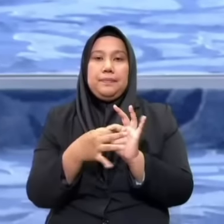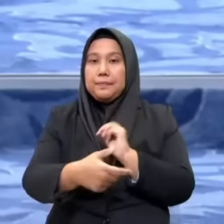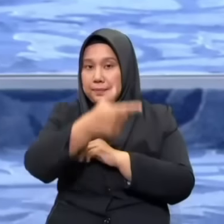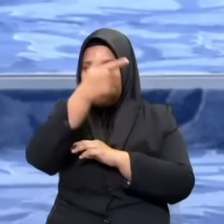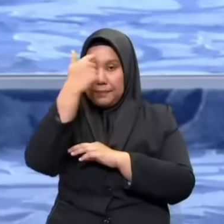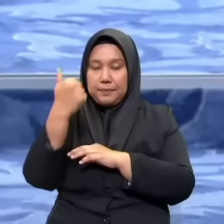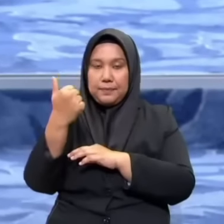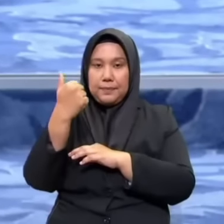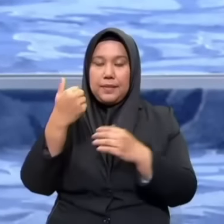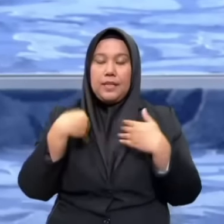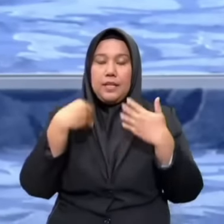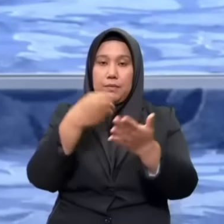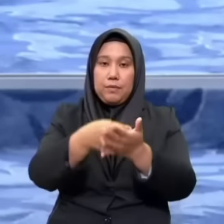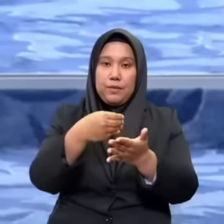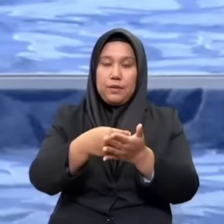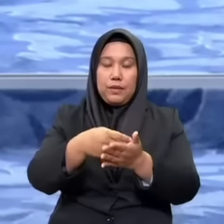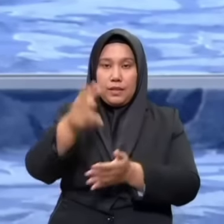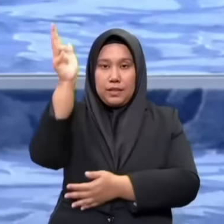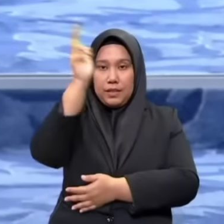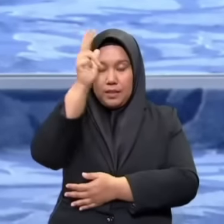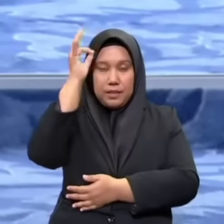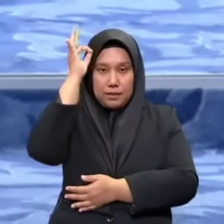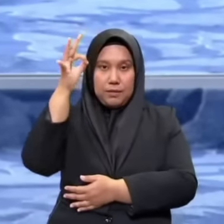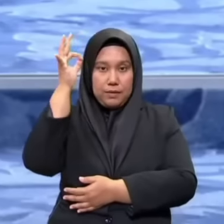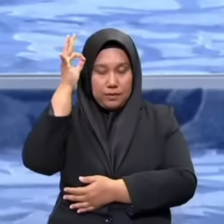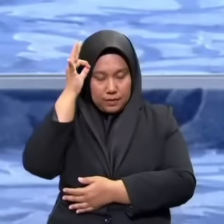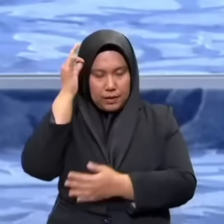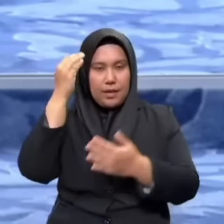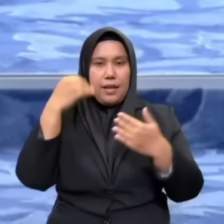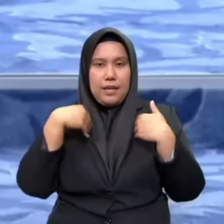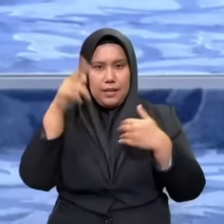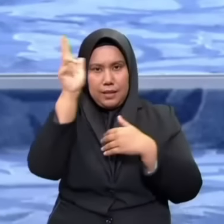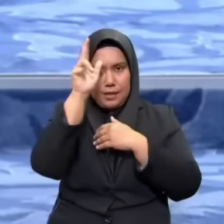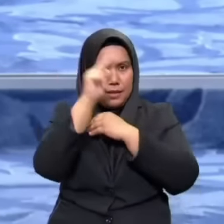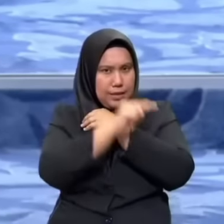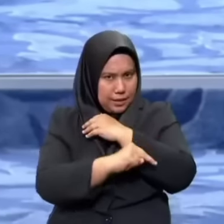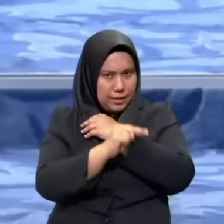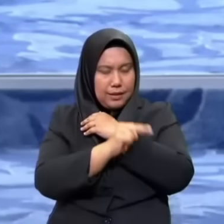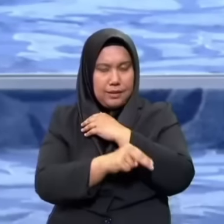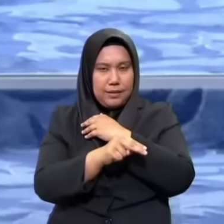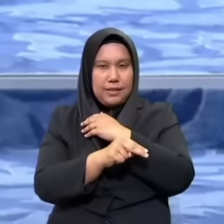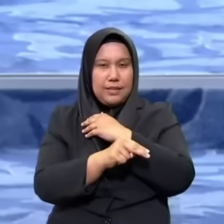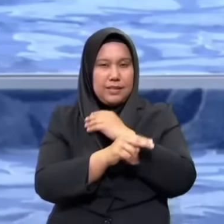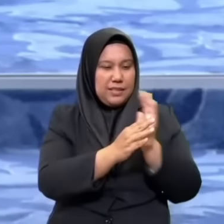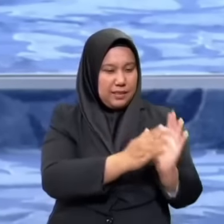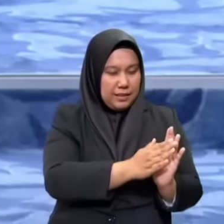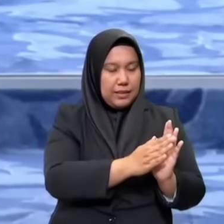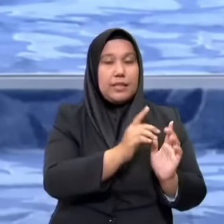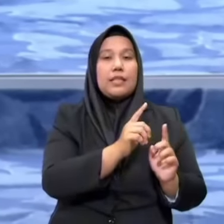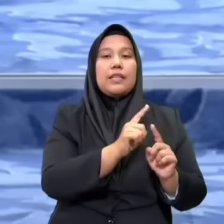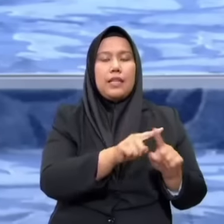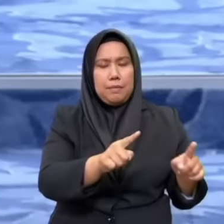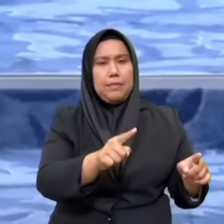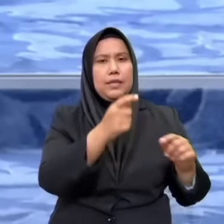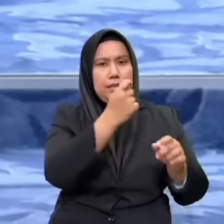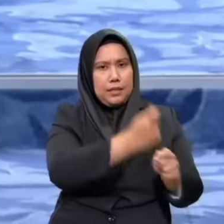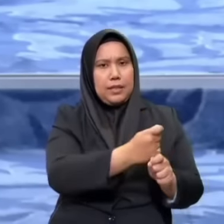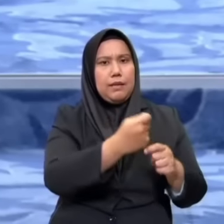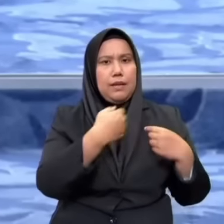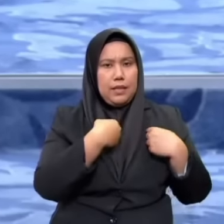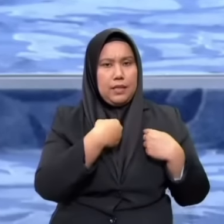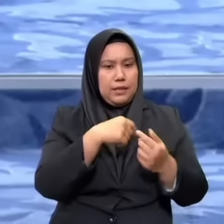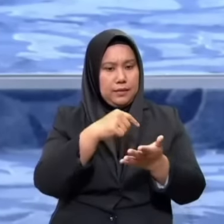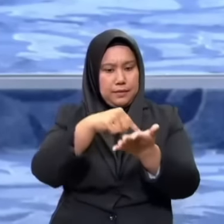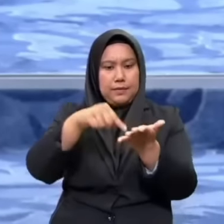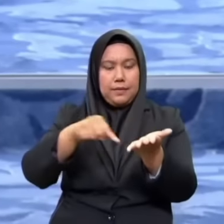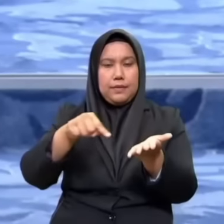ada daripada peruntukan kerajaan persekutuan, ada daripada kerajaan negeri walaupun lebih kecil. Tapi ada zakat melalui Majlis Ugama Islam